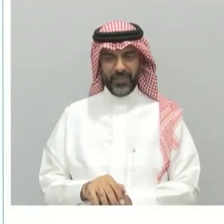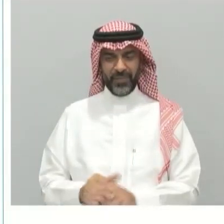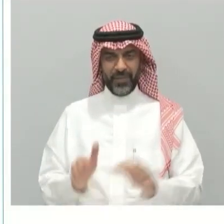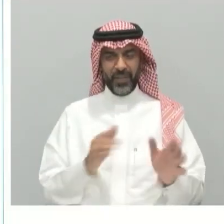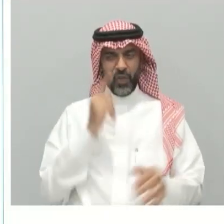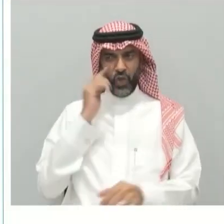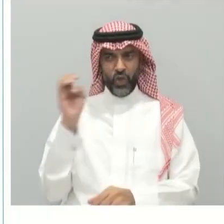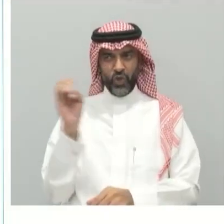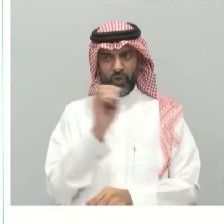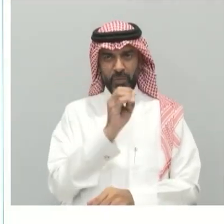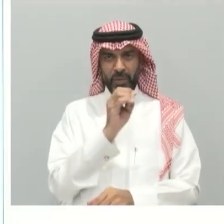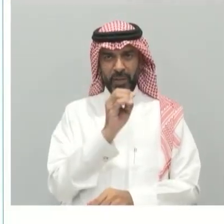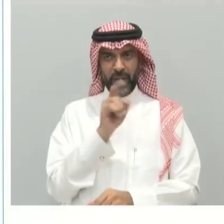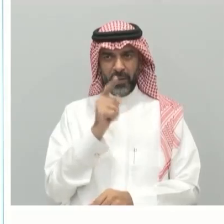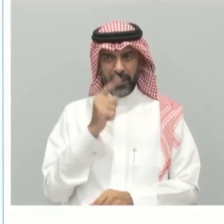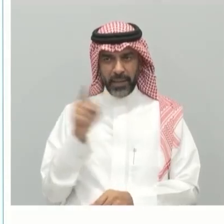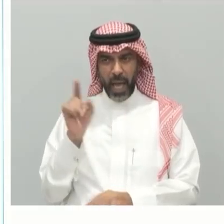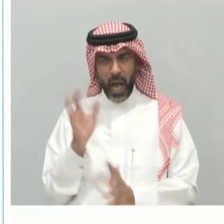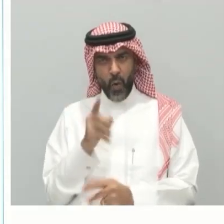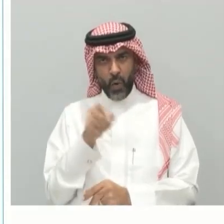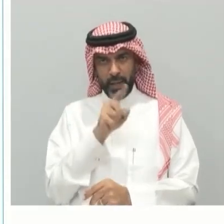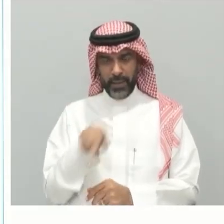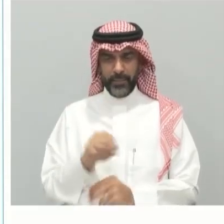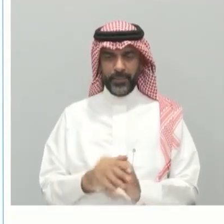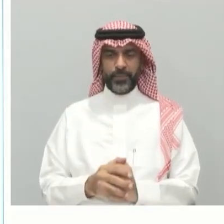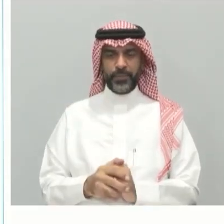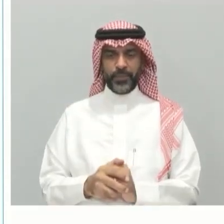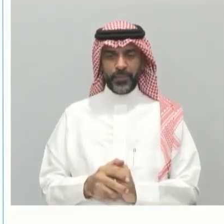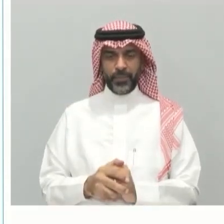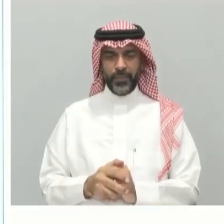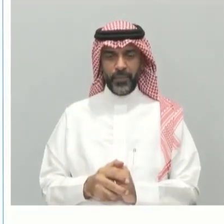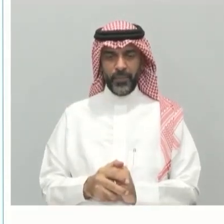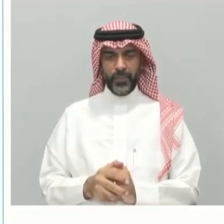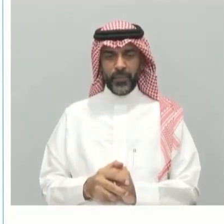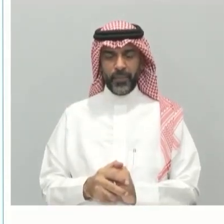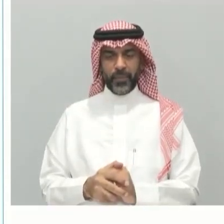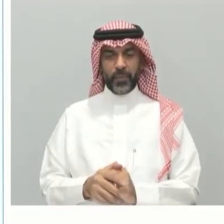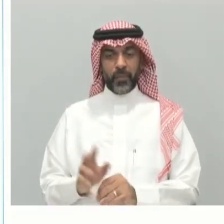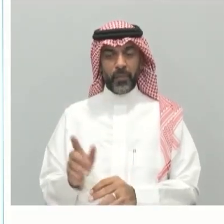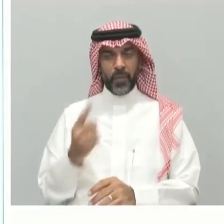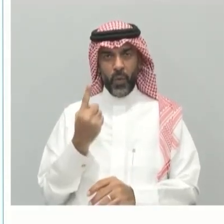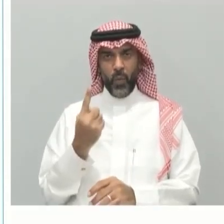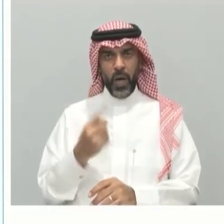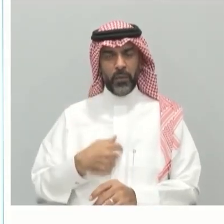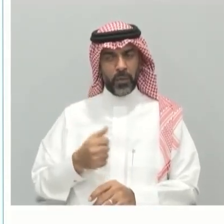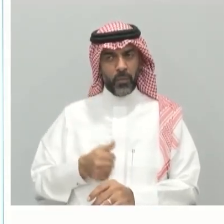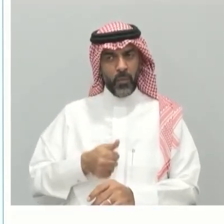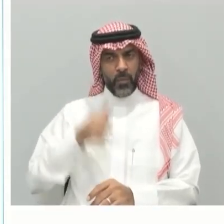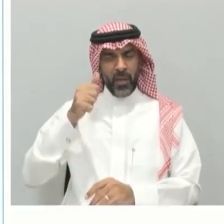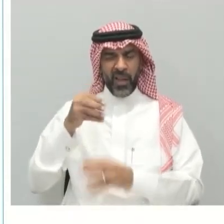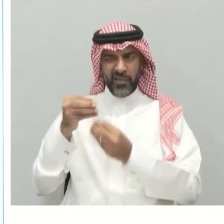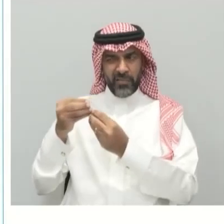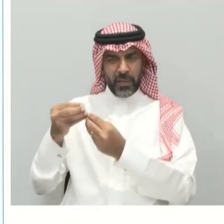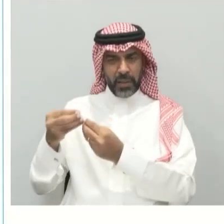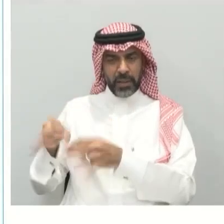الخليه تقويم ضع علامه صح امام العباره صحيحه وعلامه خطا امام العباره الخاطئه هذه